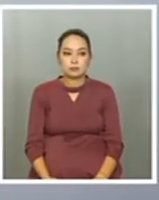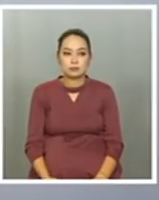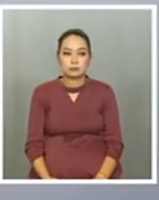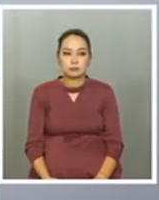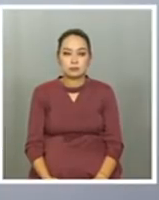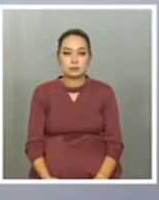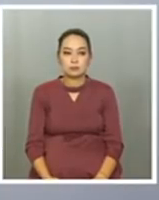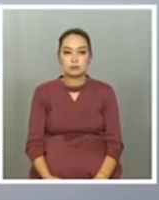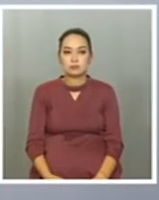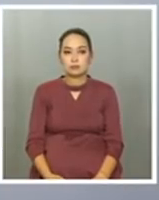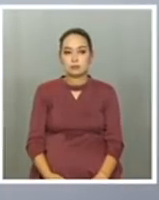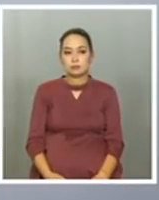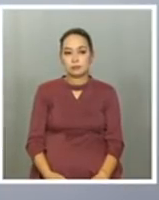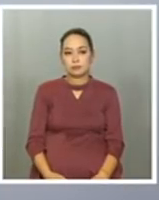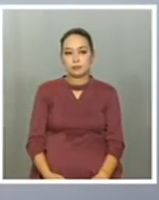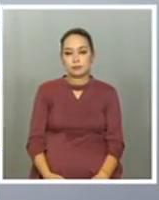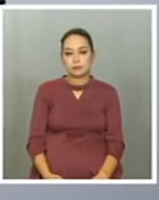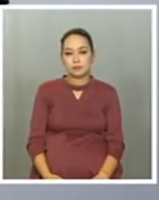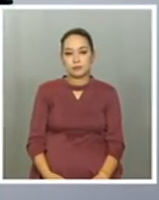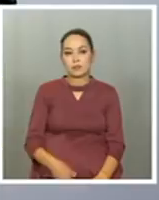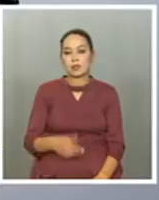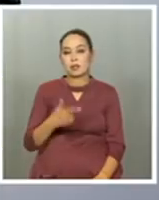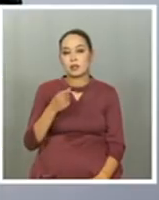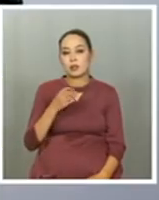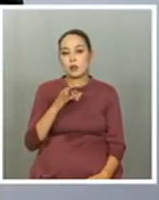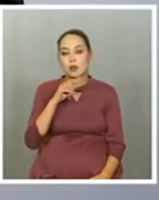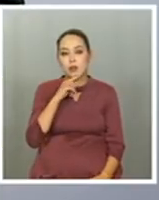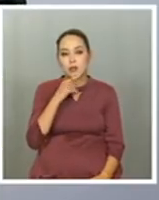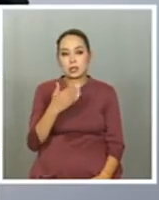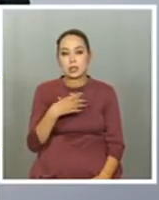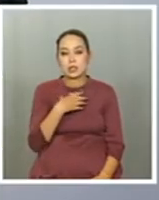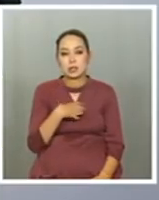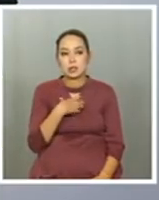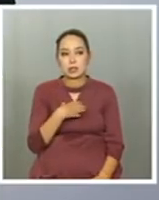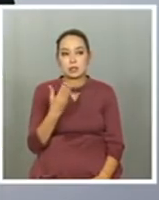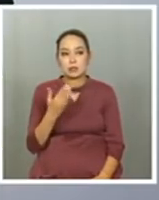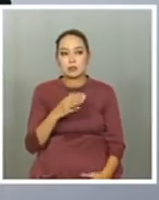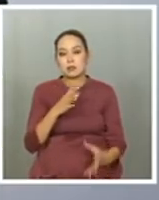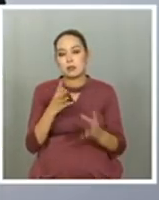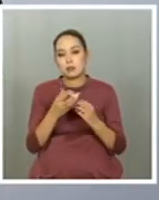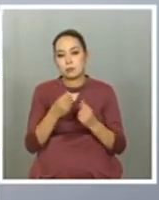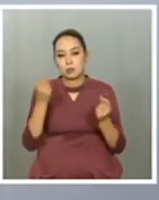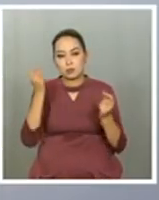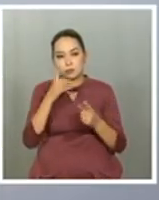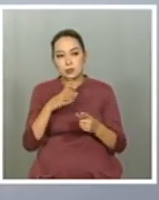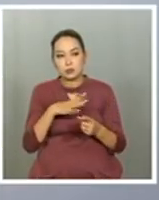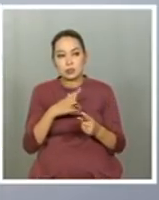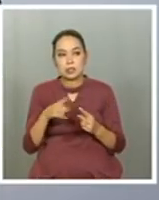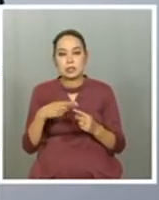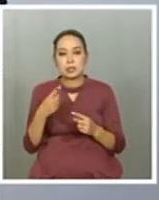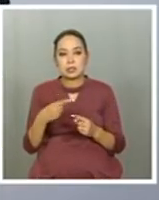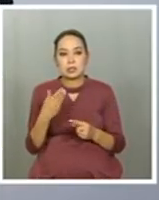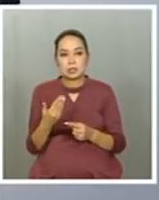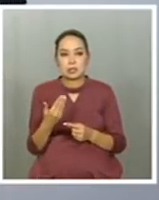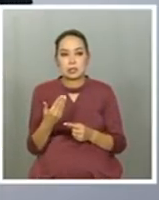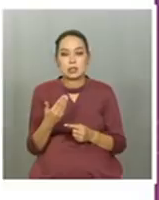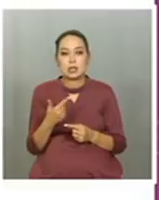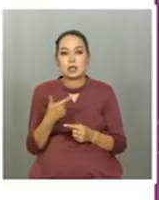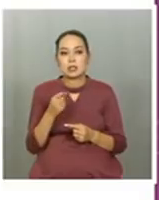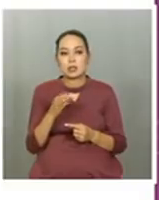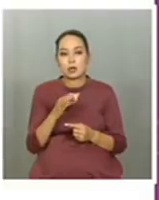Оқушылар, біз геоэкономиканың негізгі салаларымен таныс болдық. Енді келесі кезекте біз